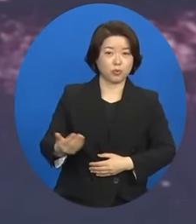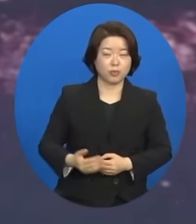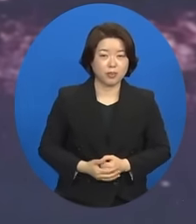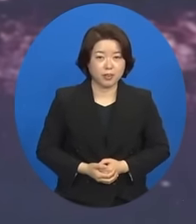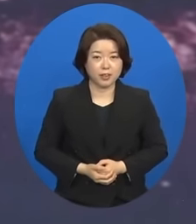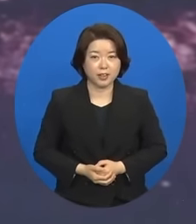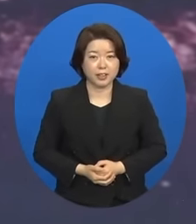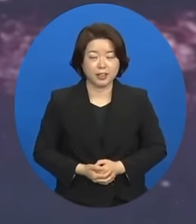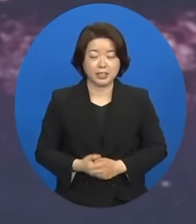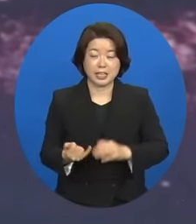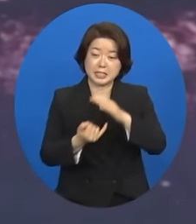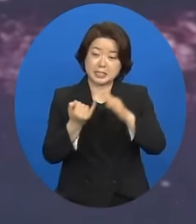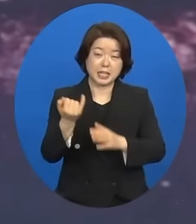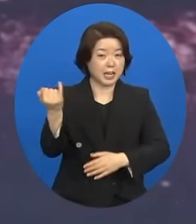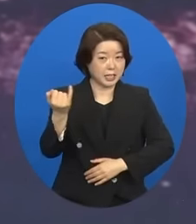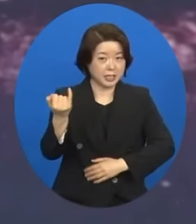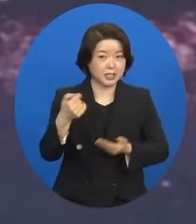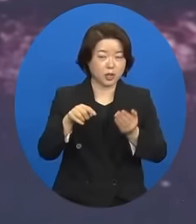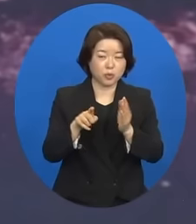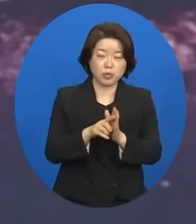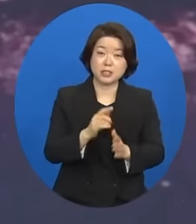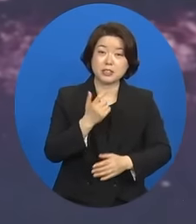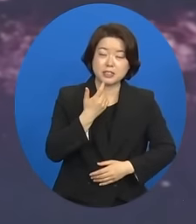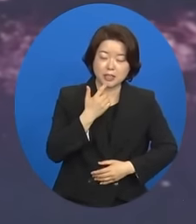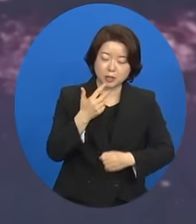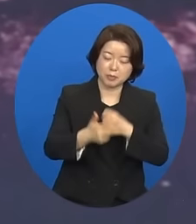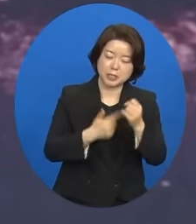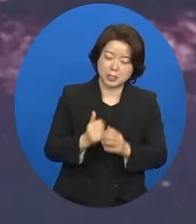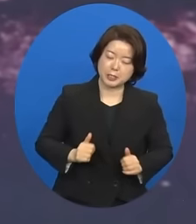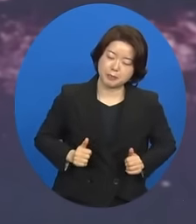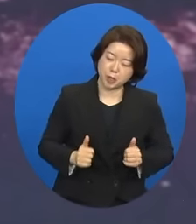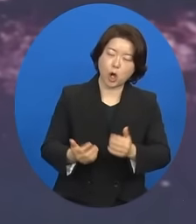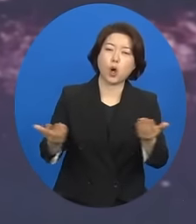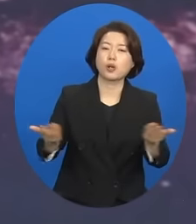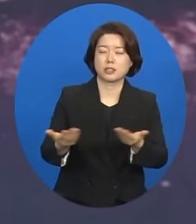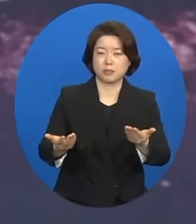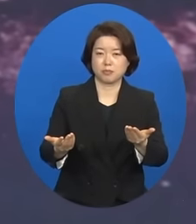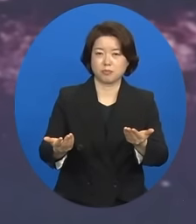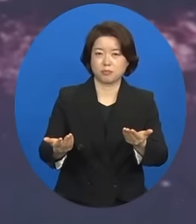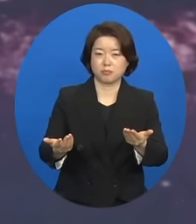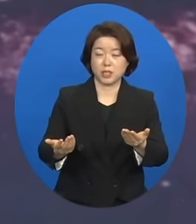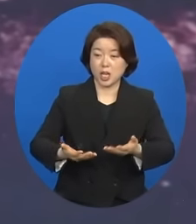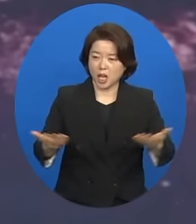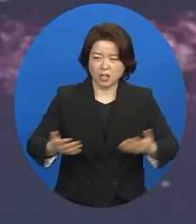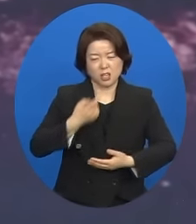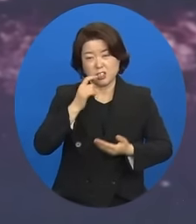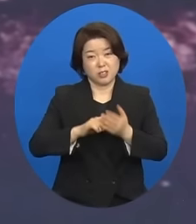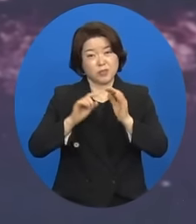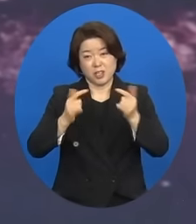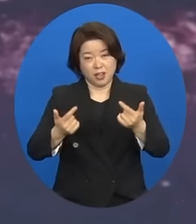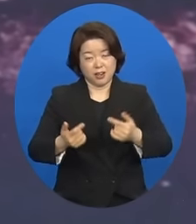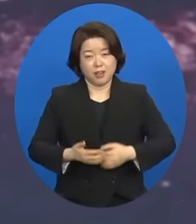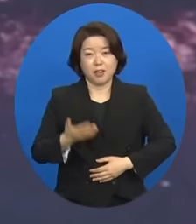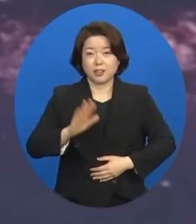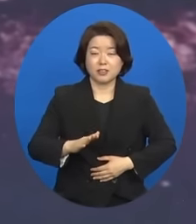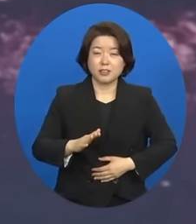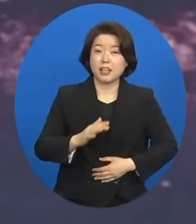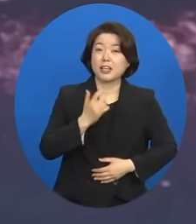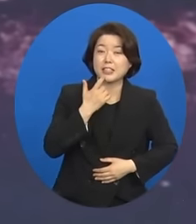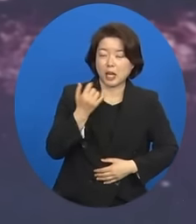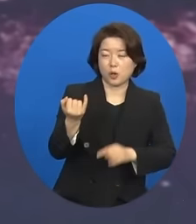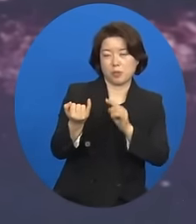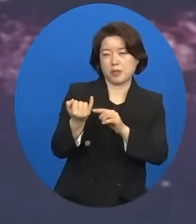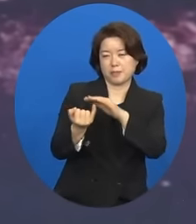사랑하는 라이를 위해서 7년 동안 열심히 일을 합니다 노동이 쉽지 않을 텐데 얼마나이 야곱이 라를